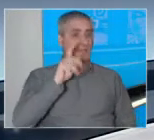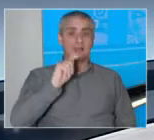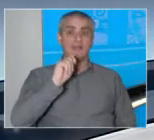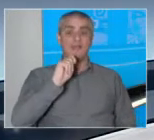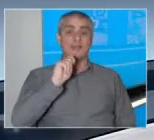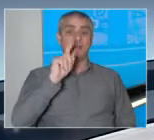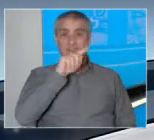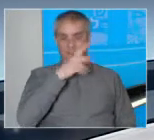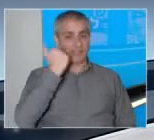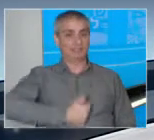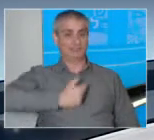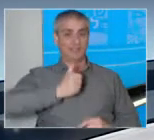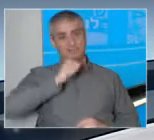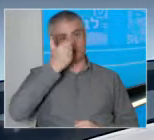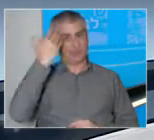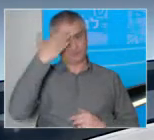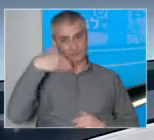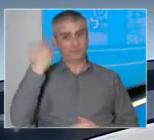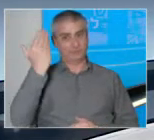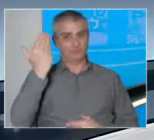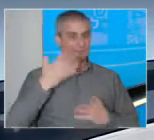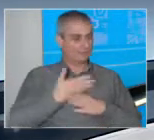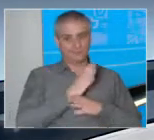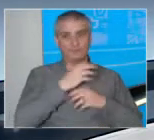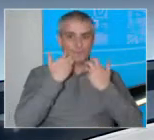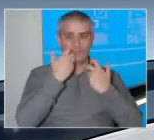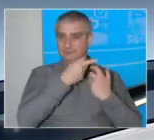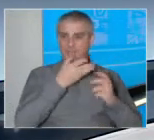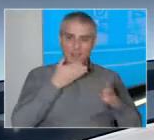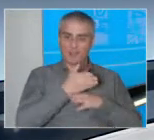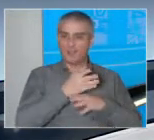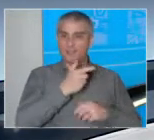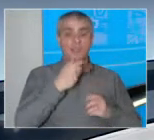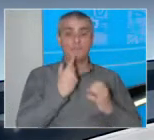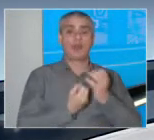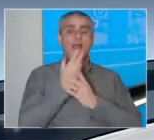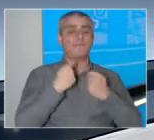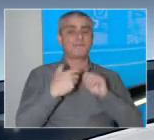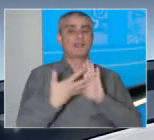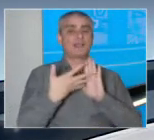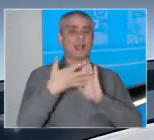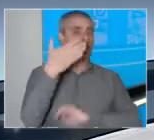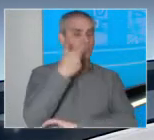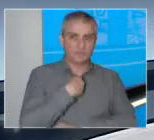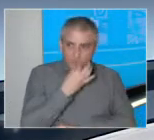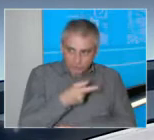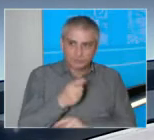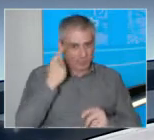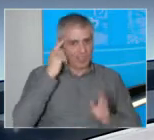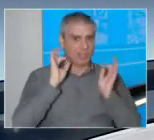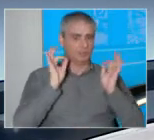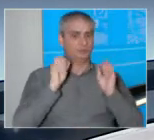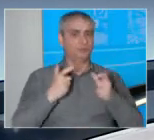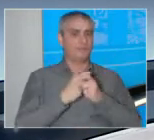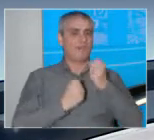השרה הראשונה עוד לפני שהתפרסמה הסתעפות פרשת פגסוס הבוקר, היא קראה להקמת ועדת חקירה ממלכתית, ואני שואל האם זו עמדה רשמית